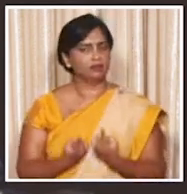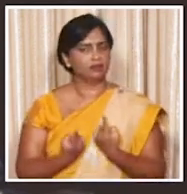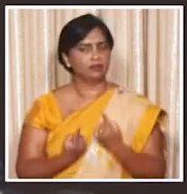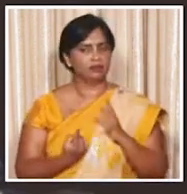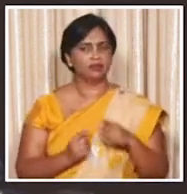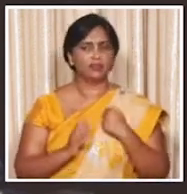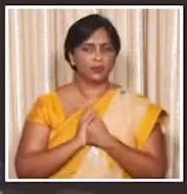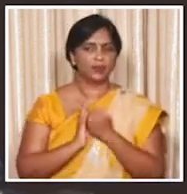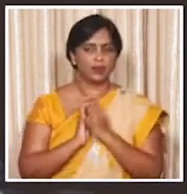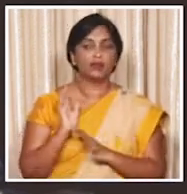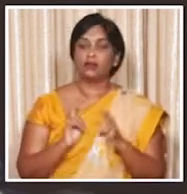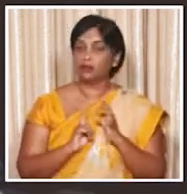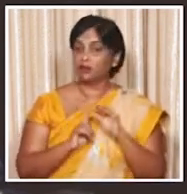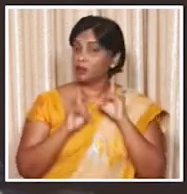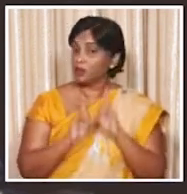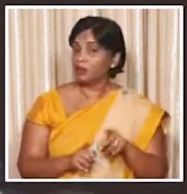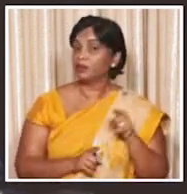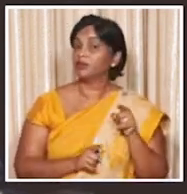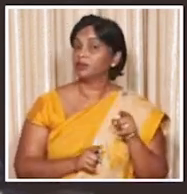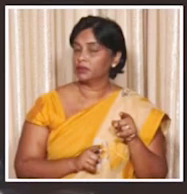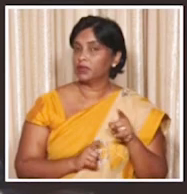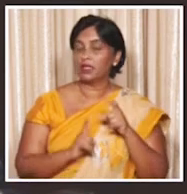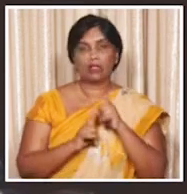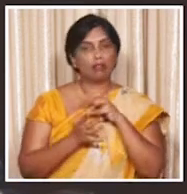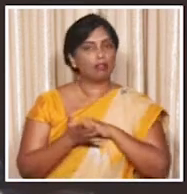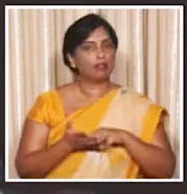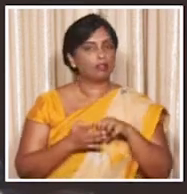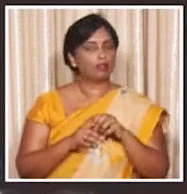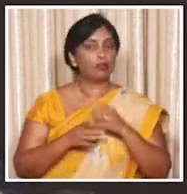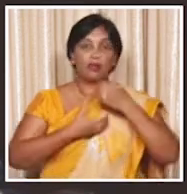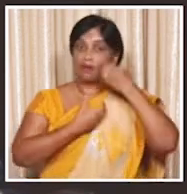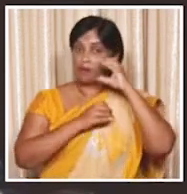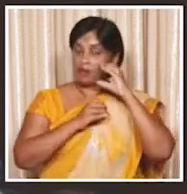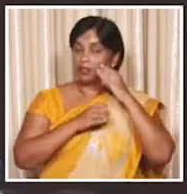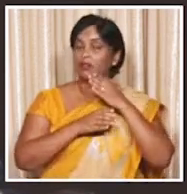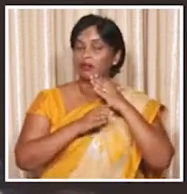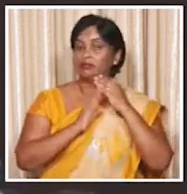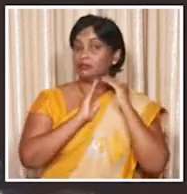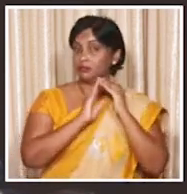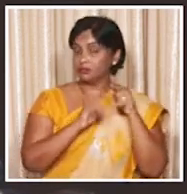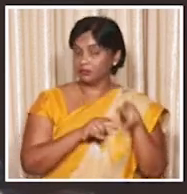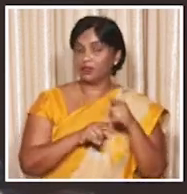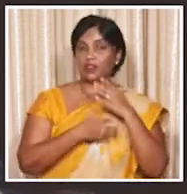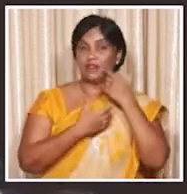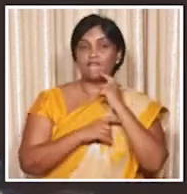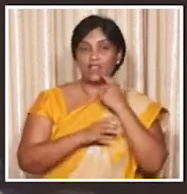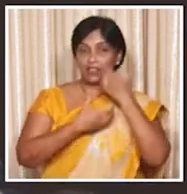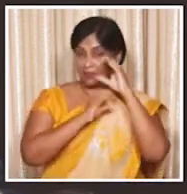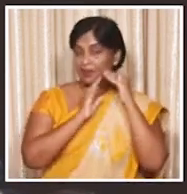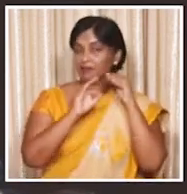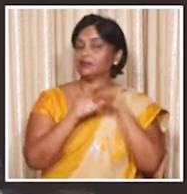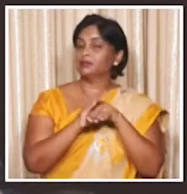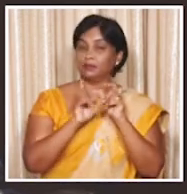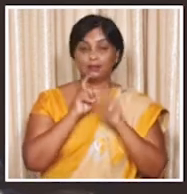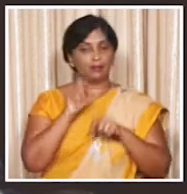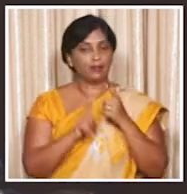அதேவேளை மாவட்ட ஒதுக்கீட்டின் அடிப்படையில் கல்வியியல் கல்லூரி அனுமதியை பெற்று கற்கை நெறிகளை நிறைவு செய்தவர்களுக்கு ஆசிரியர் நியமனம் வழங்கப்படும் போது